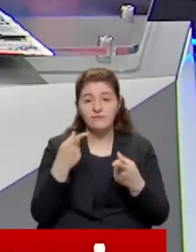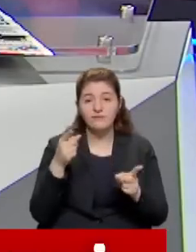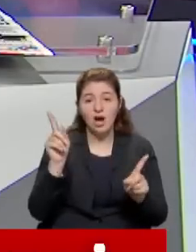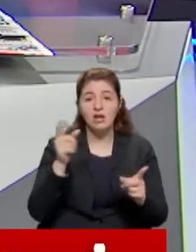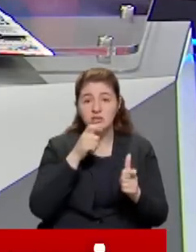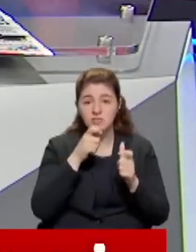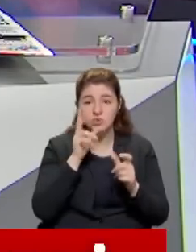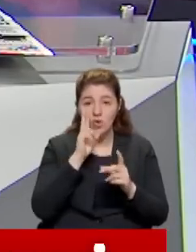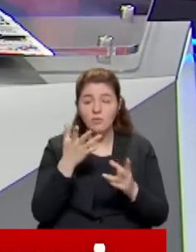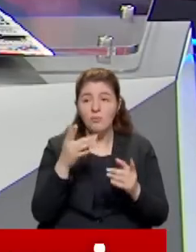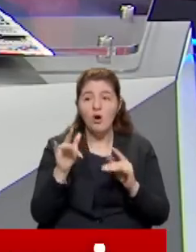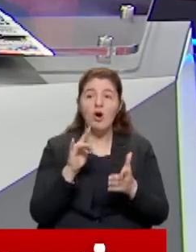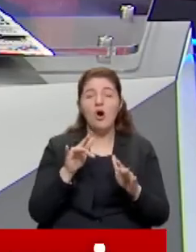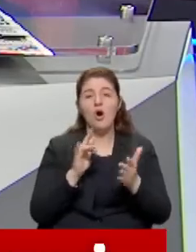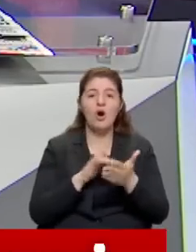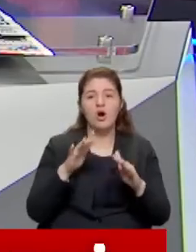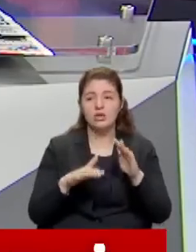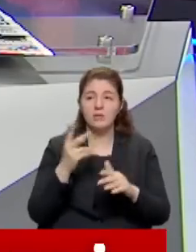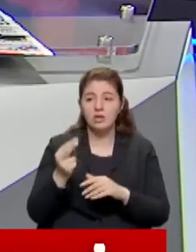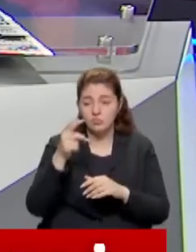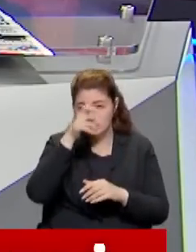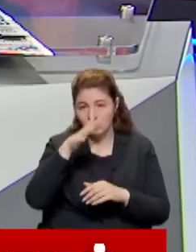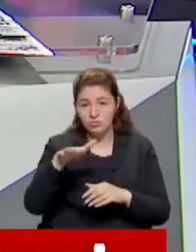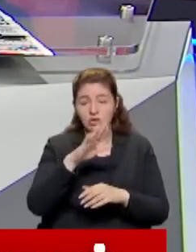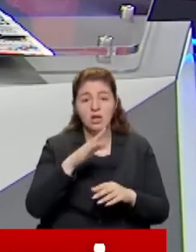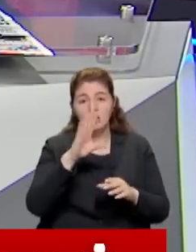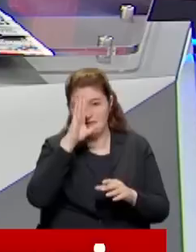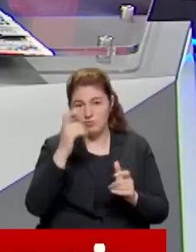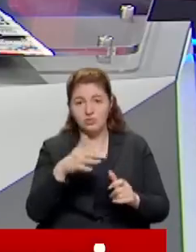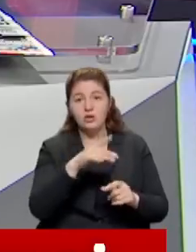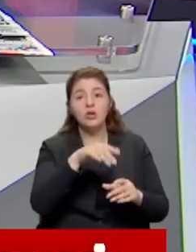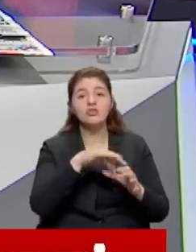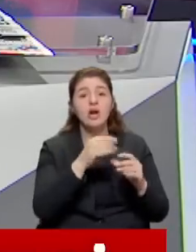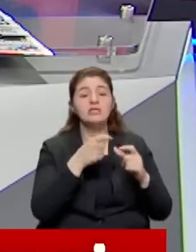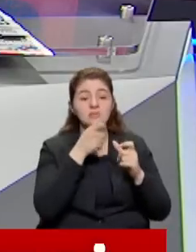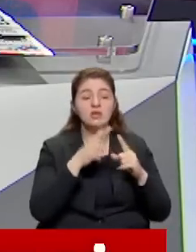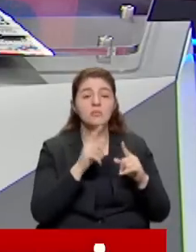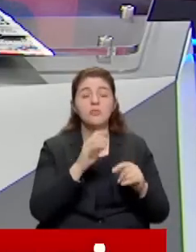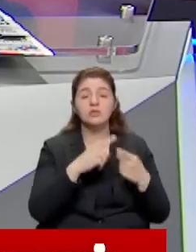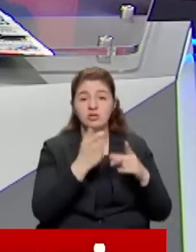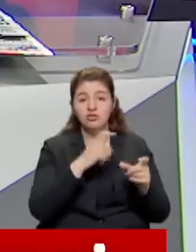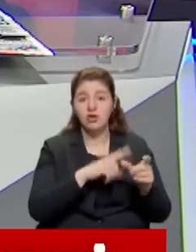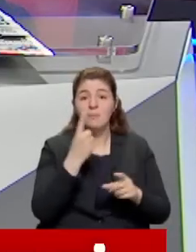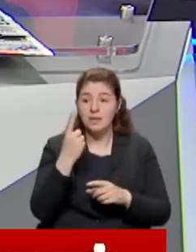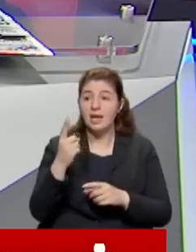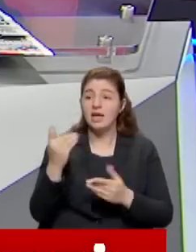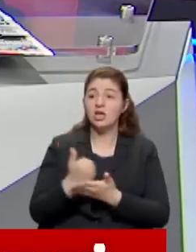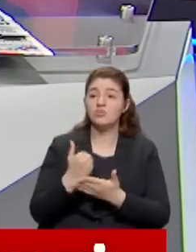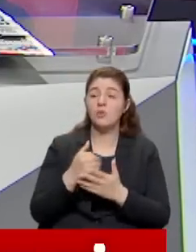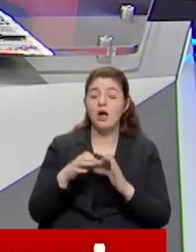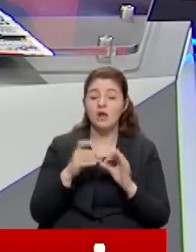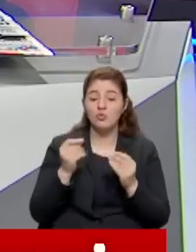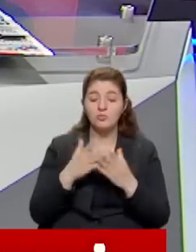farklı simitler gördüm ama ortalama İstanbul'da 7,5. Siyasetçi artık öyle çay simit hesabı da yapmıyor, yapamıyor. Aynen öyle. Dolayısıyla bir kere bir geçimle ilgili müthiş